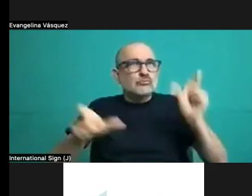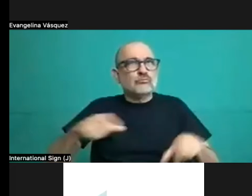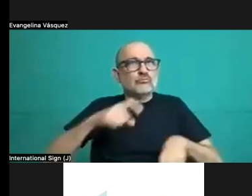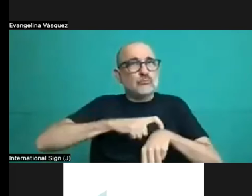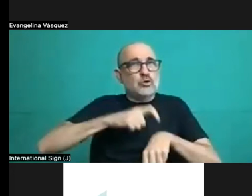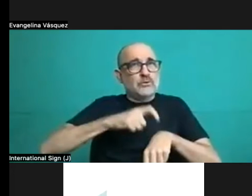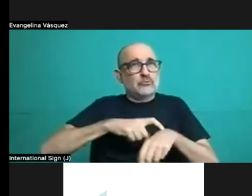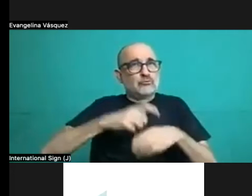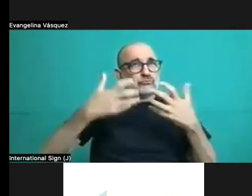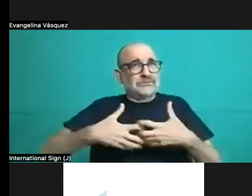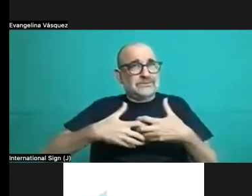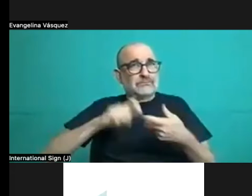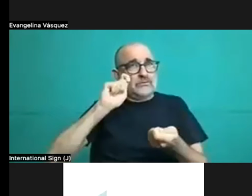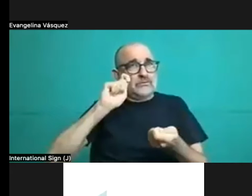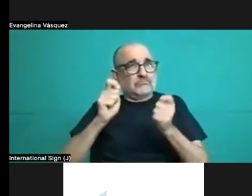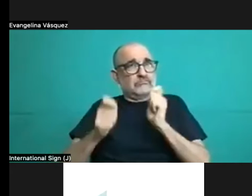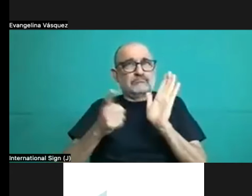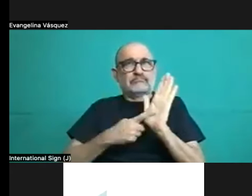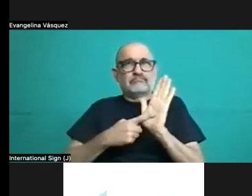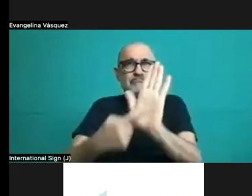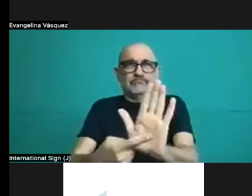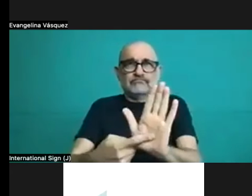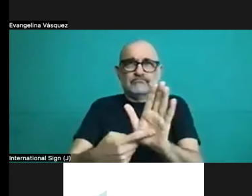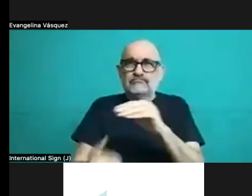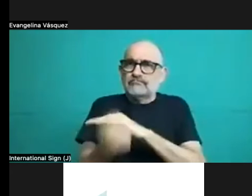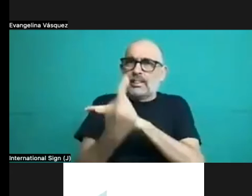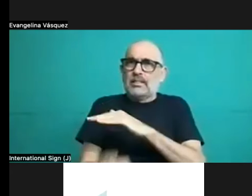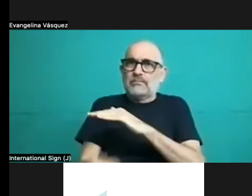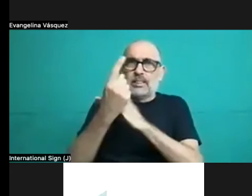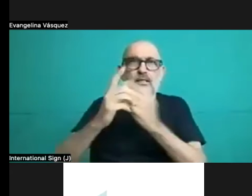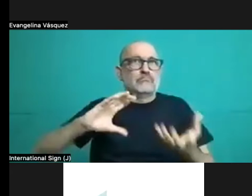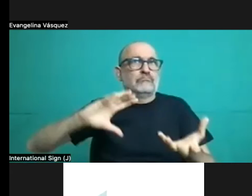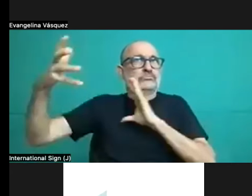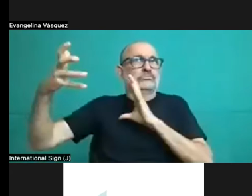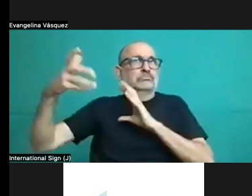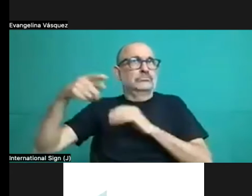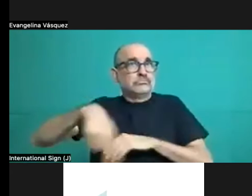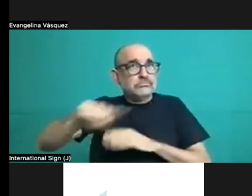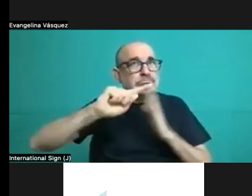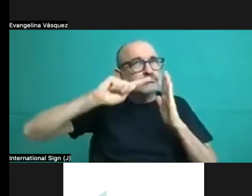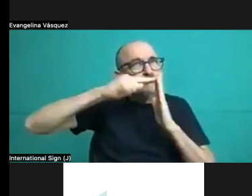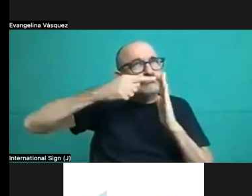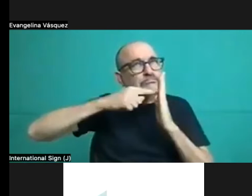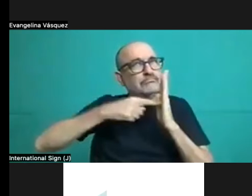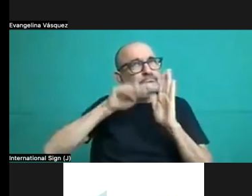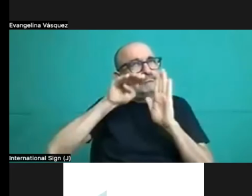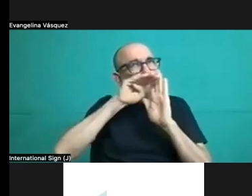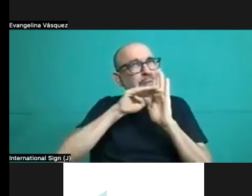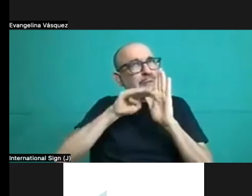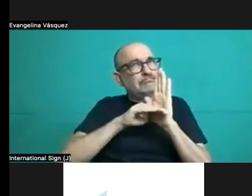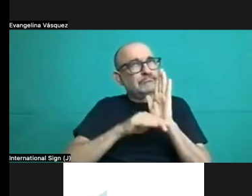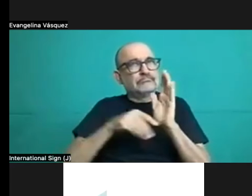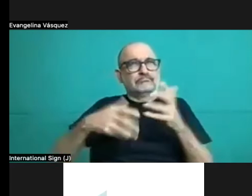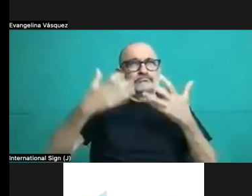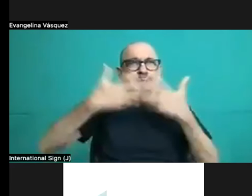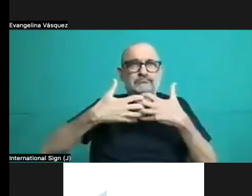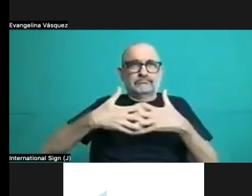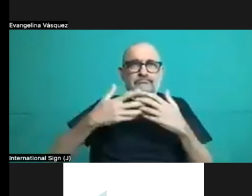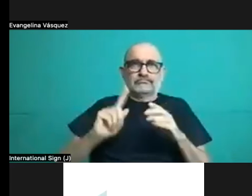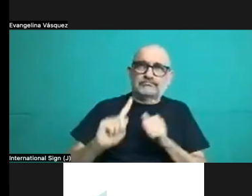Il faudrait avoir un cadre qui va privilégier l'apprentissage pour que cela ne se produise pas. Nous